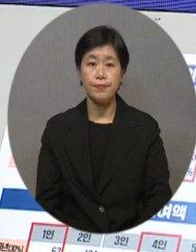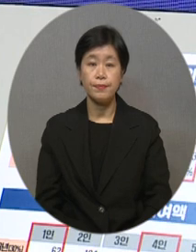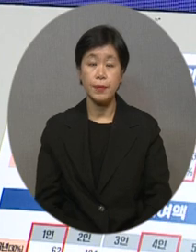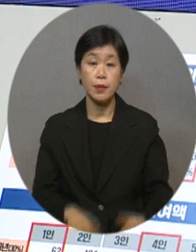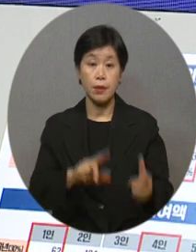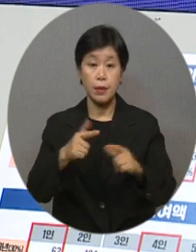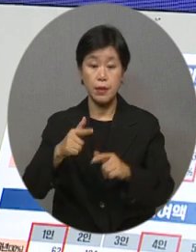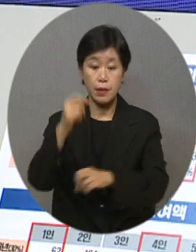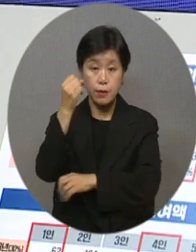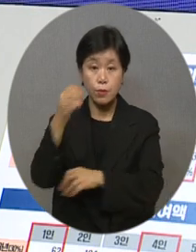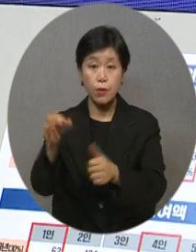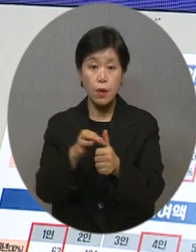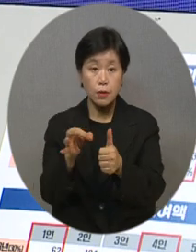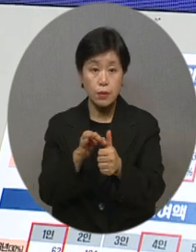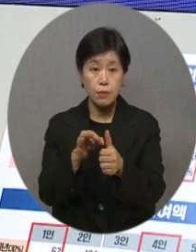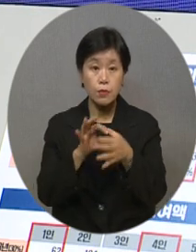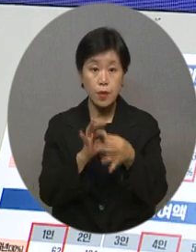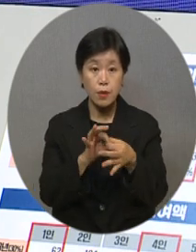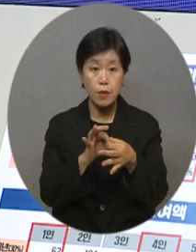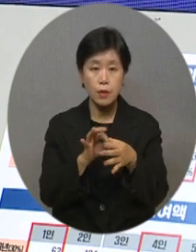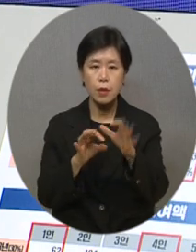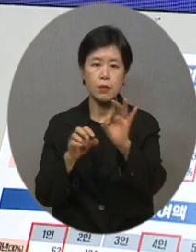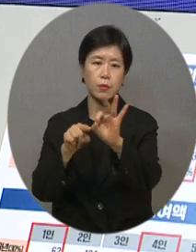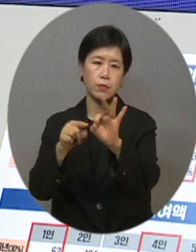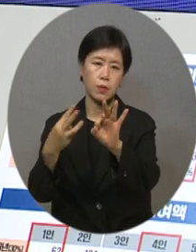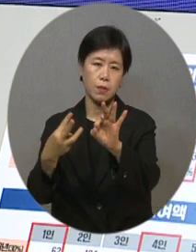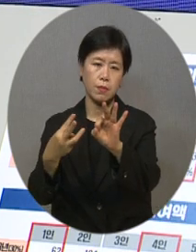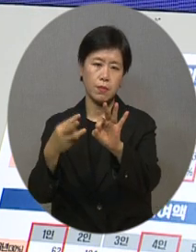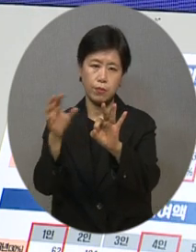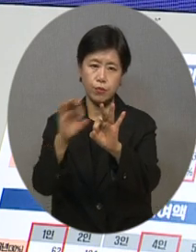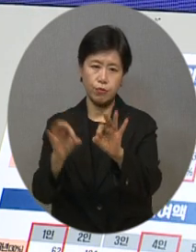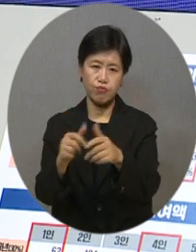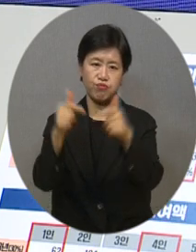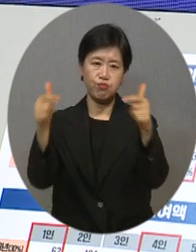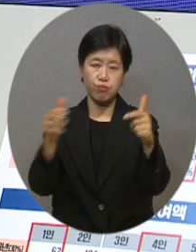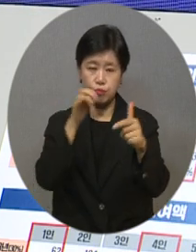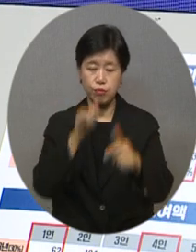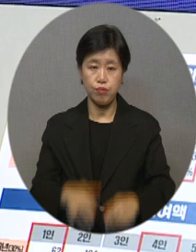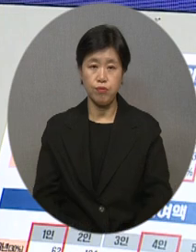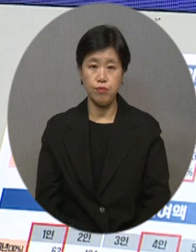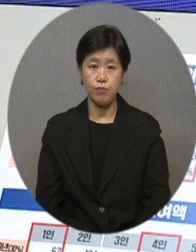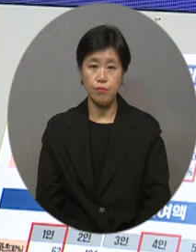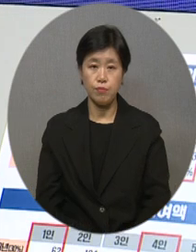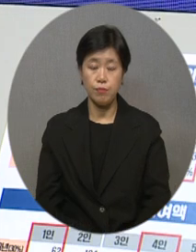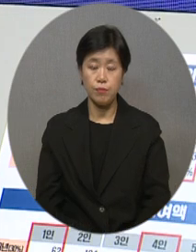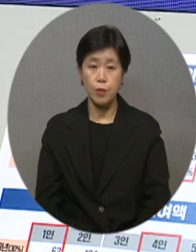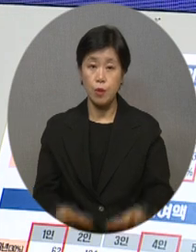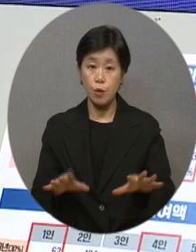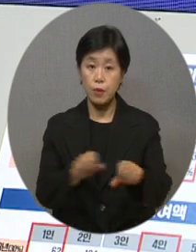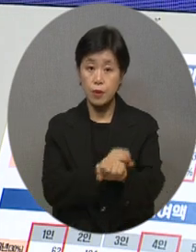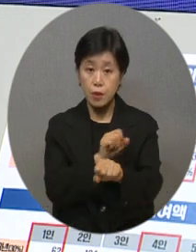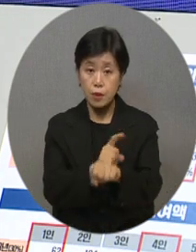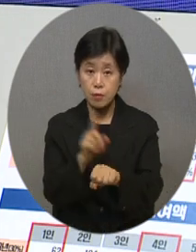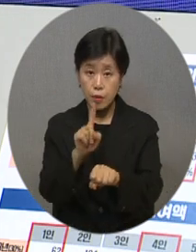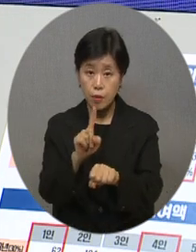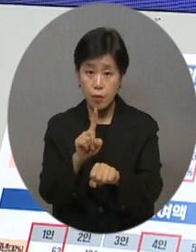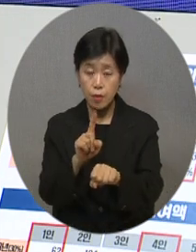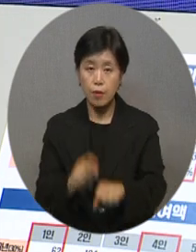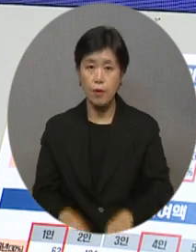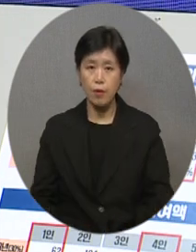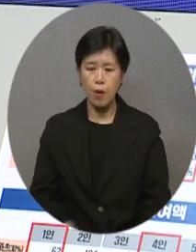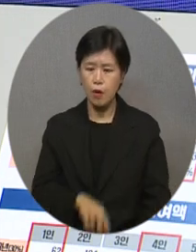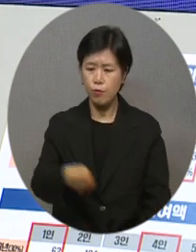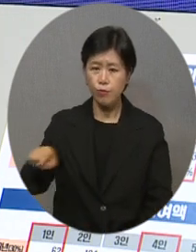예산도 10.3%가 많이 늘어나 있습니다. 그래서 이 전반적으로 우리 이번 특징은 자기 목소리를 내기